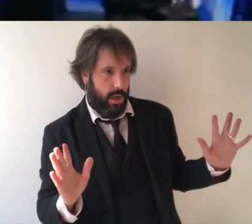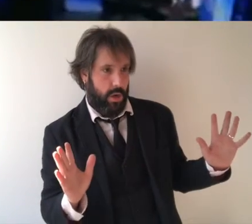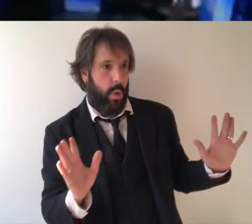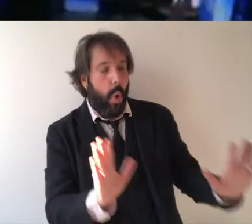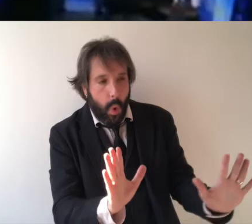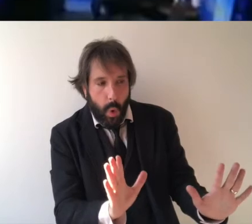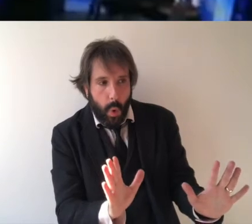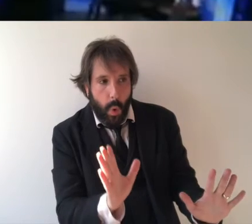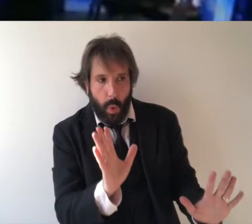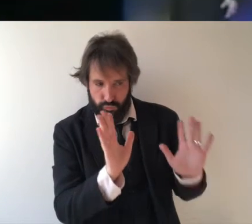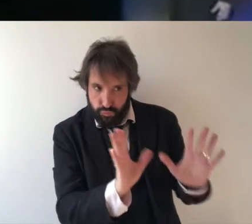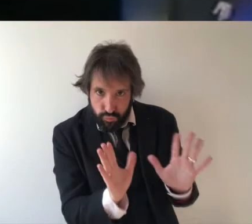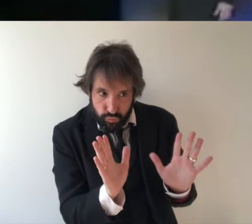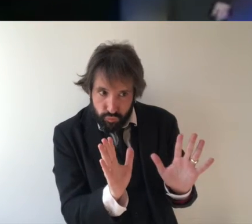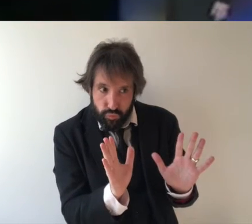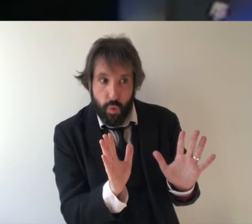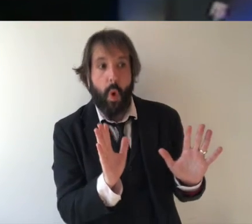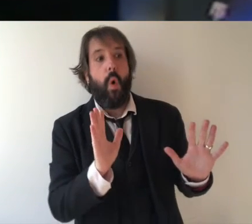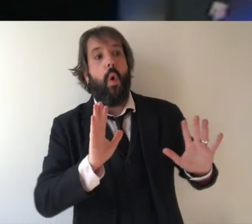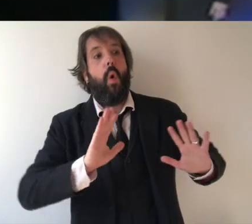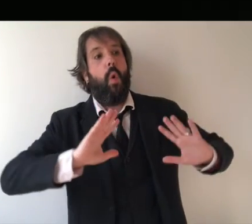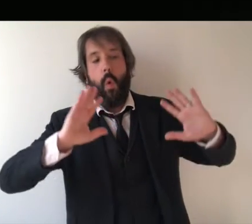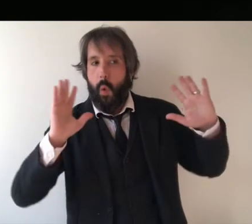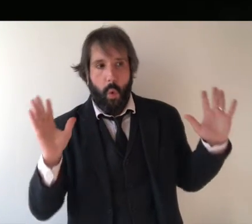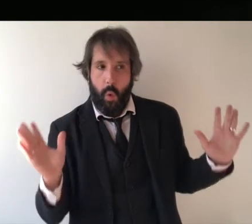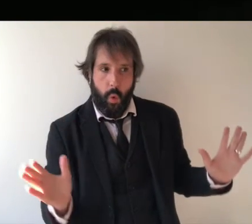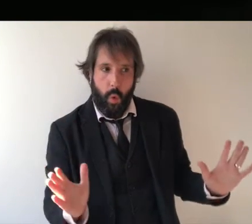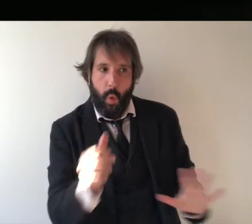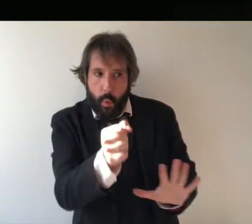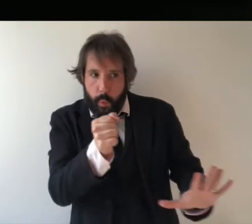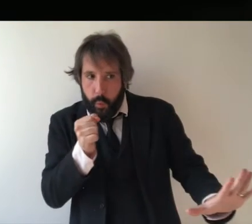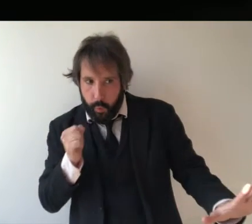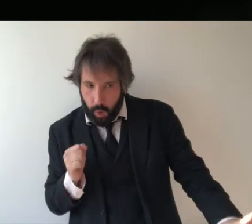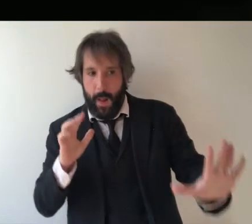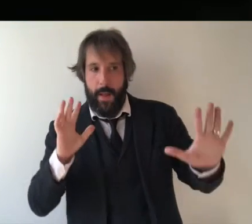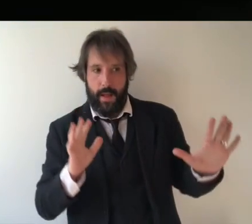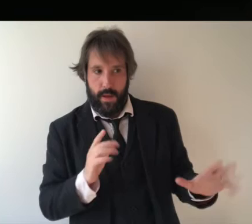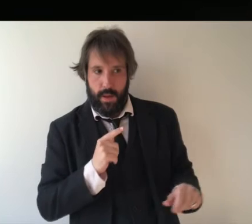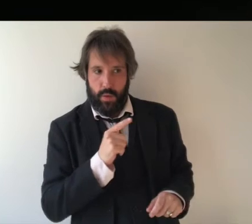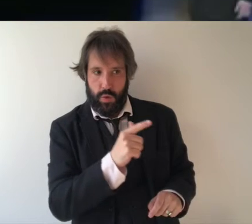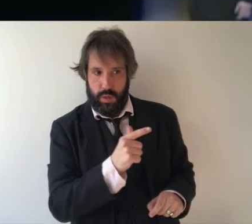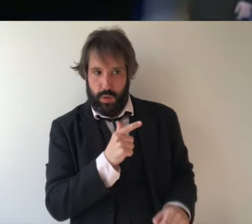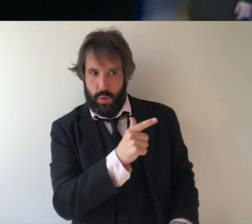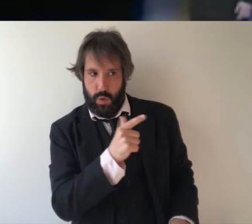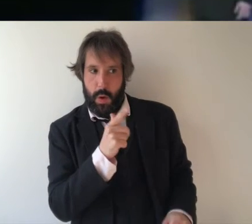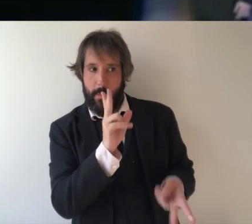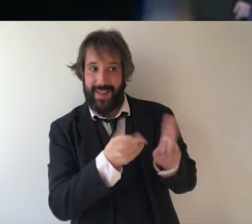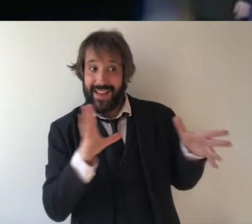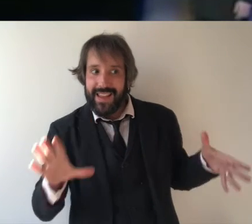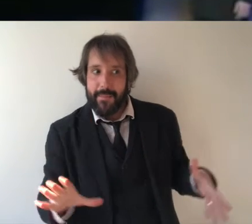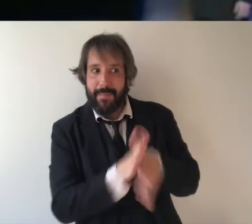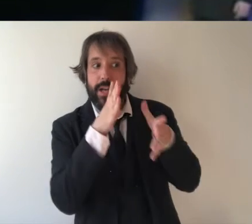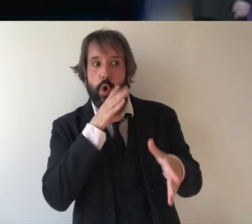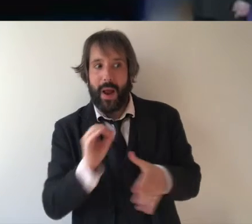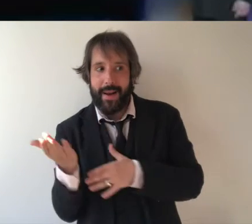voilà. Écoute, il me semble qu'on... Voilà. Hein, on va freiner des cas de fer. Hein, il me semble qu'on n'est pas en train de donner